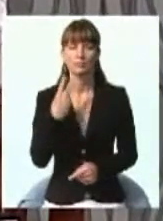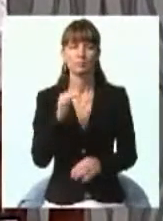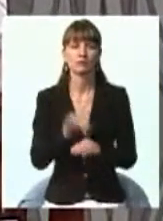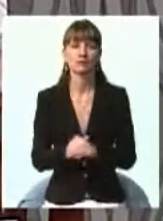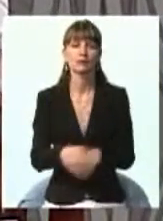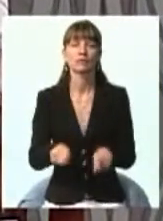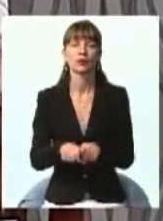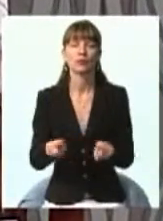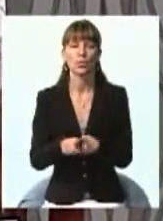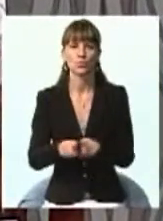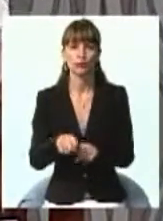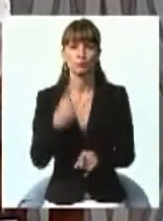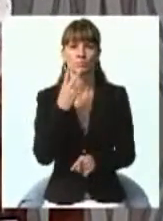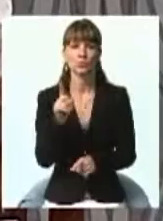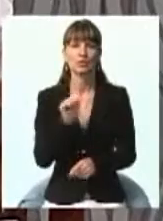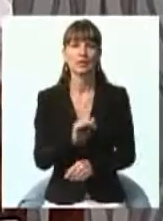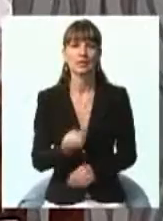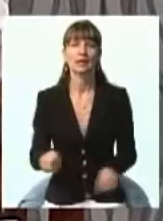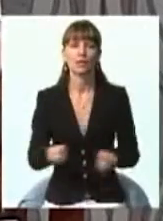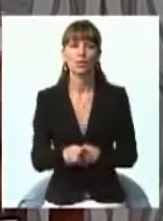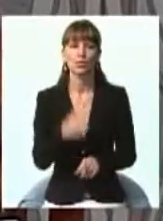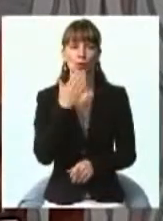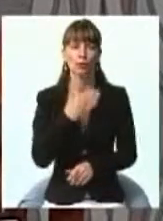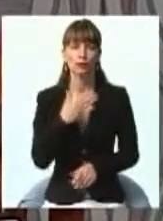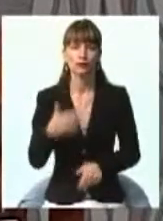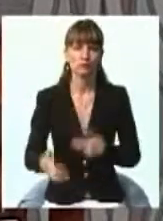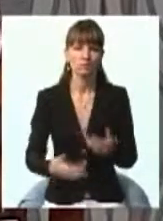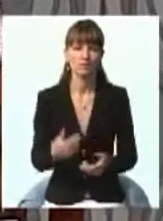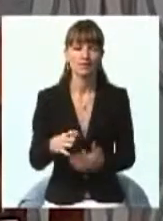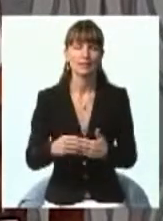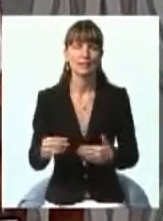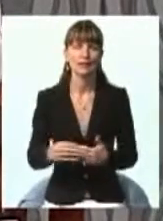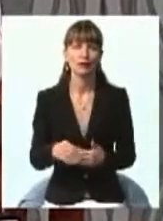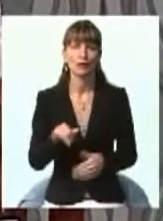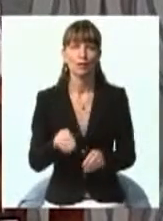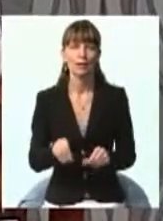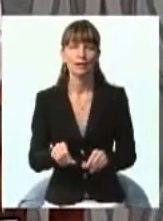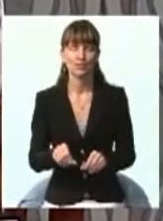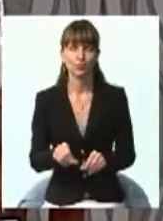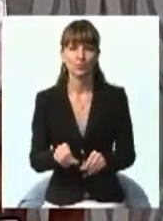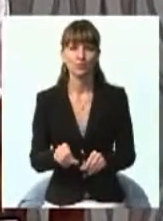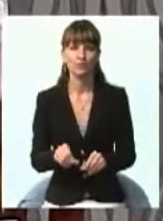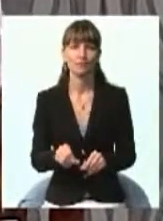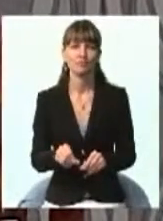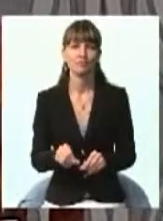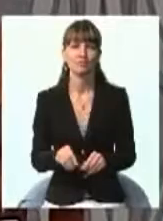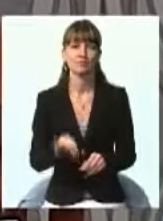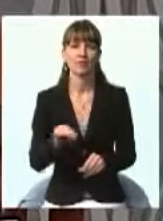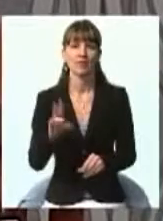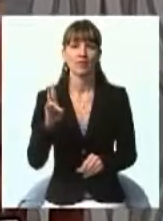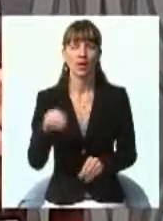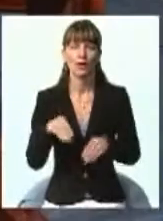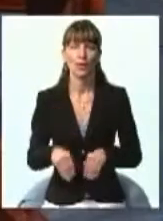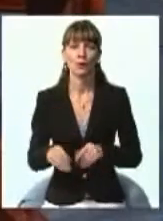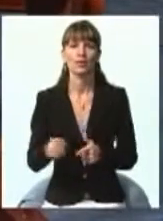от схожість. Чи не помічала ти, що діти також люблять порпатися у землі, у піску, і в тому ж самому, я не знаю, ну, на городі або